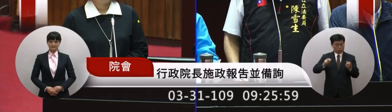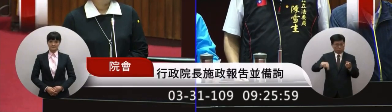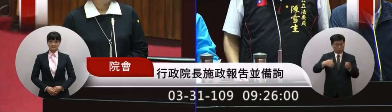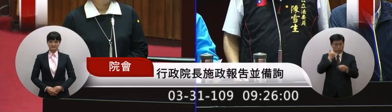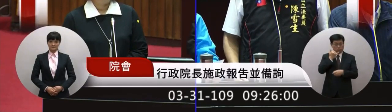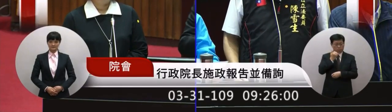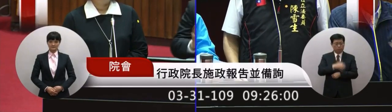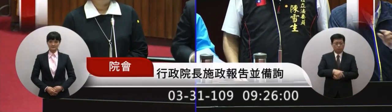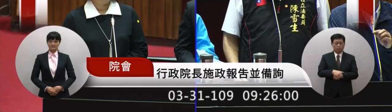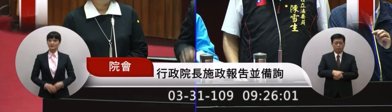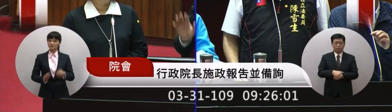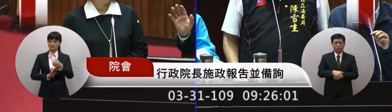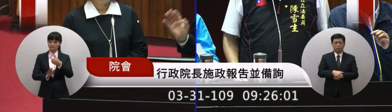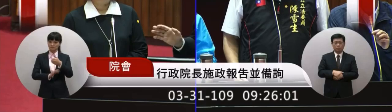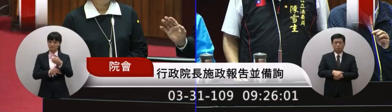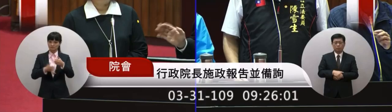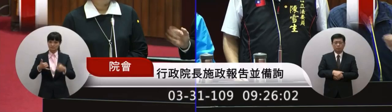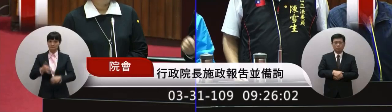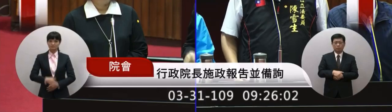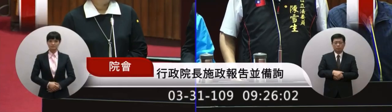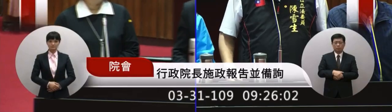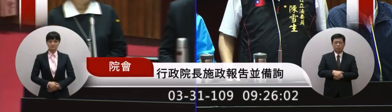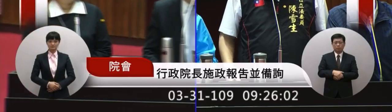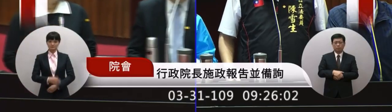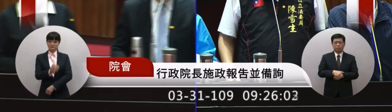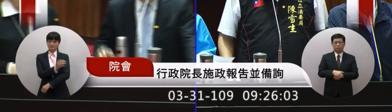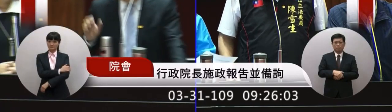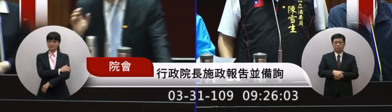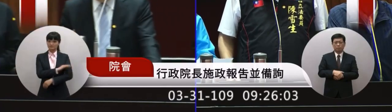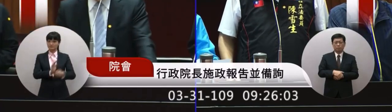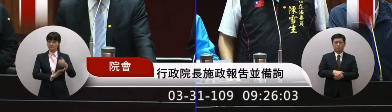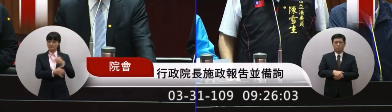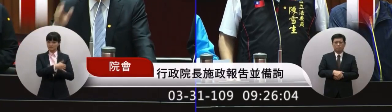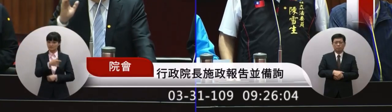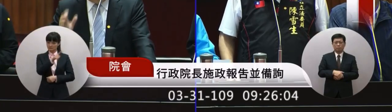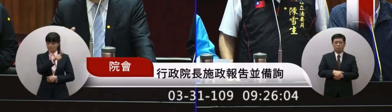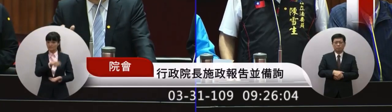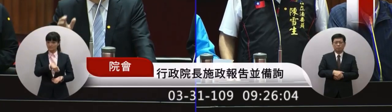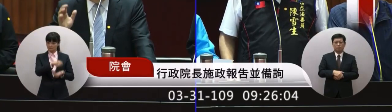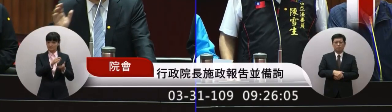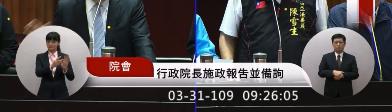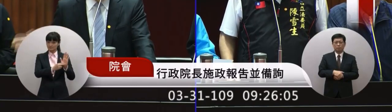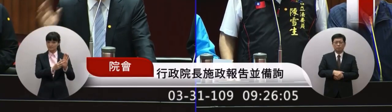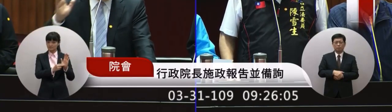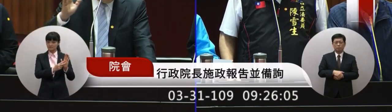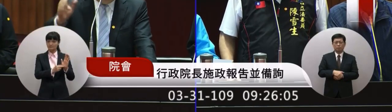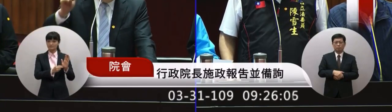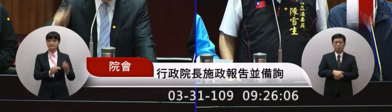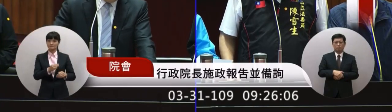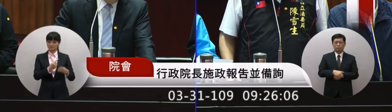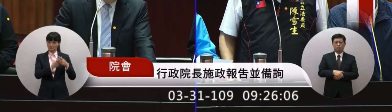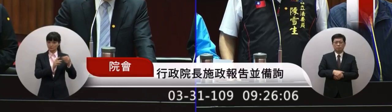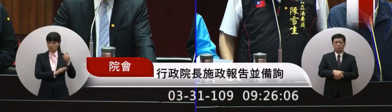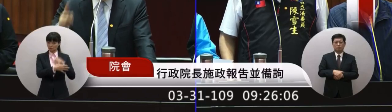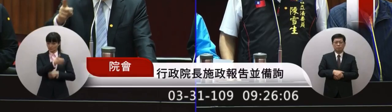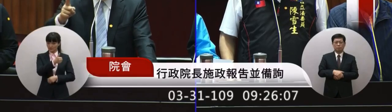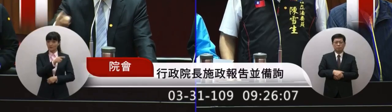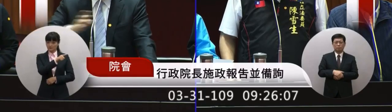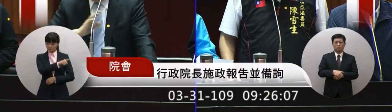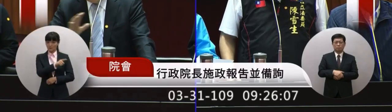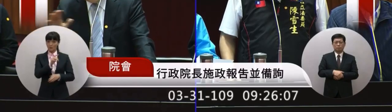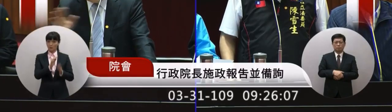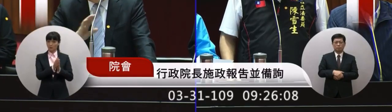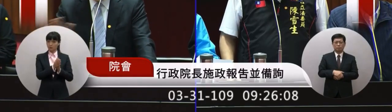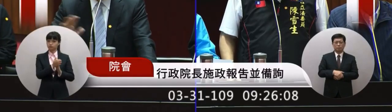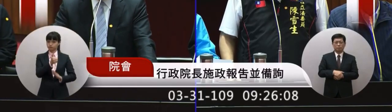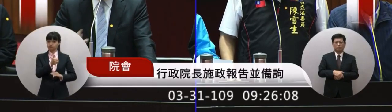吗？ 委员，其实我们陈委员不但是非常，陈主委不但非常能干， 对， 而且